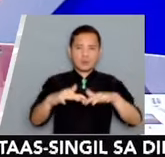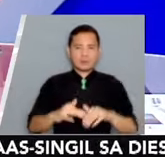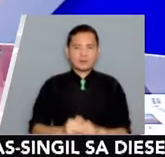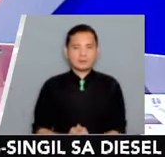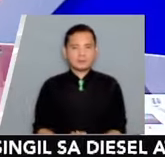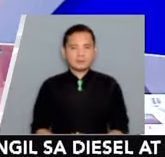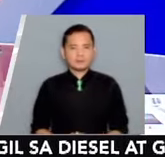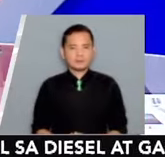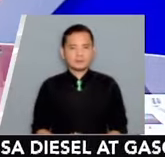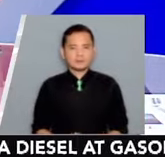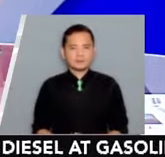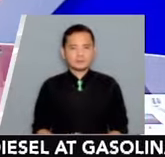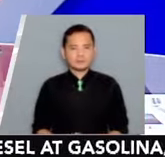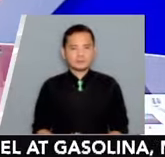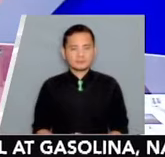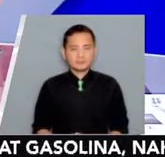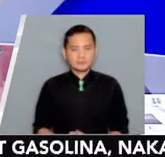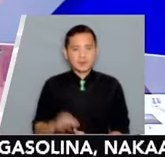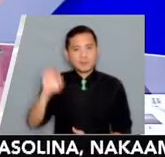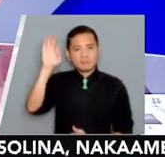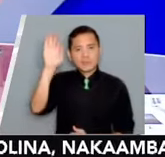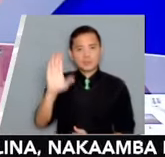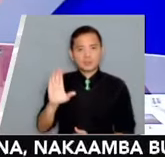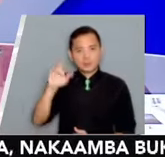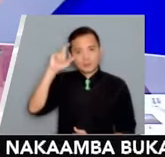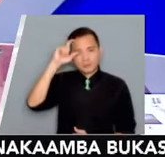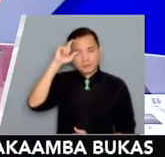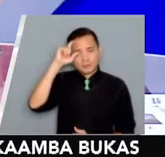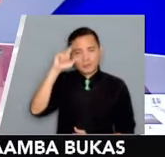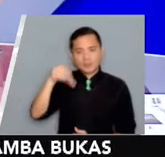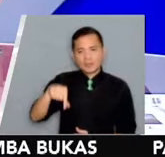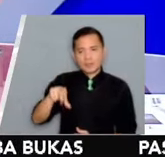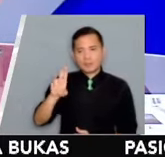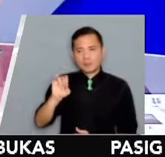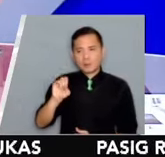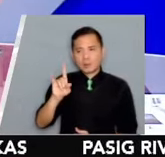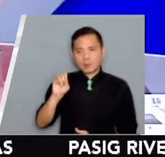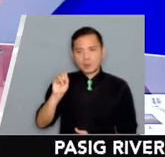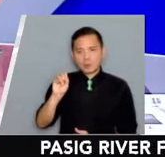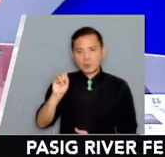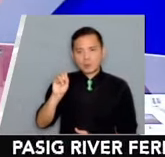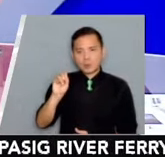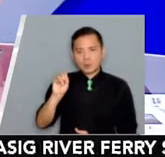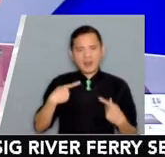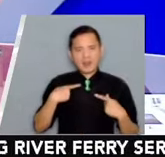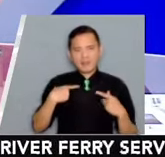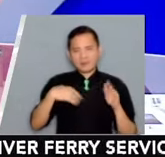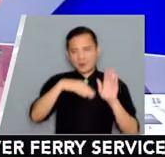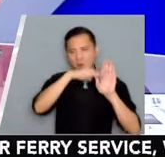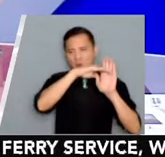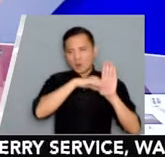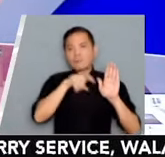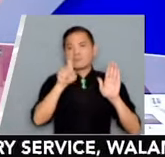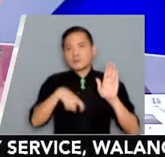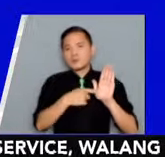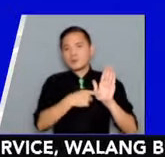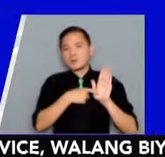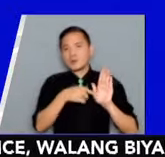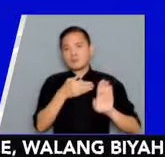Inilatag ni Pastor Apollo Quibuloy ang kanyang mga kondisyon para sumuko kaugnay sa mga kasong kinakaharap niya rito sa Pilipinas.